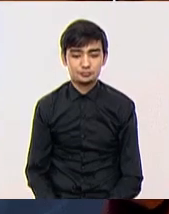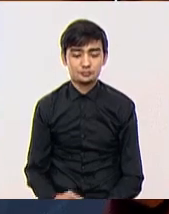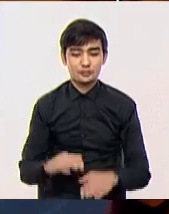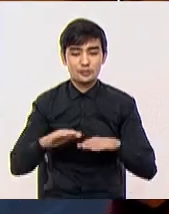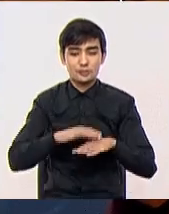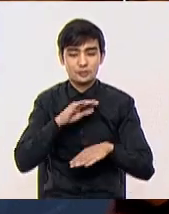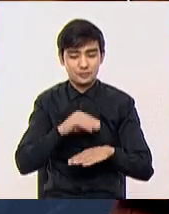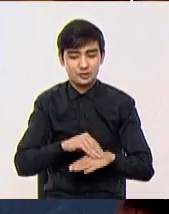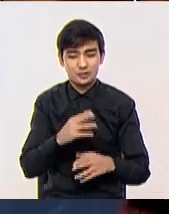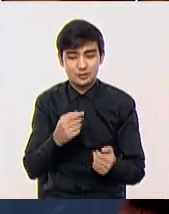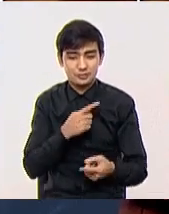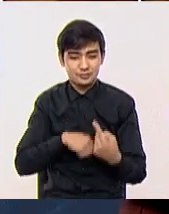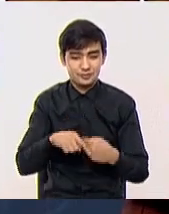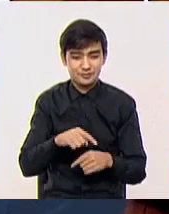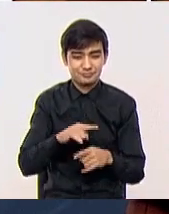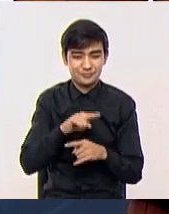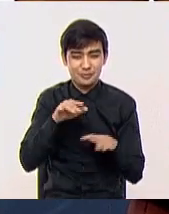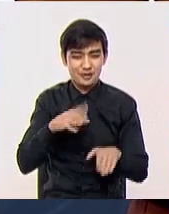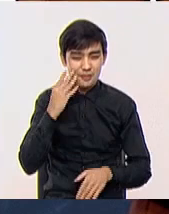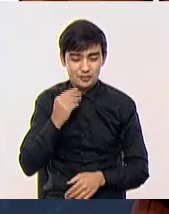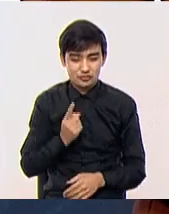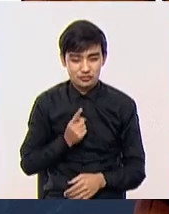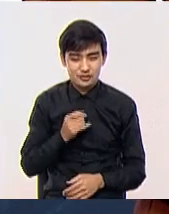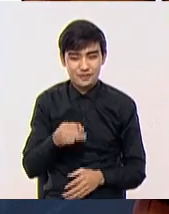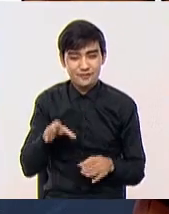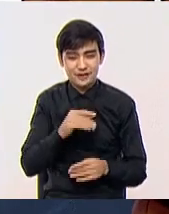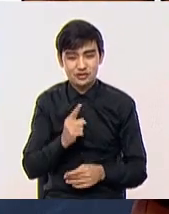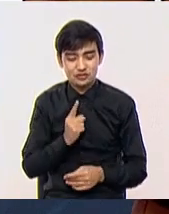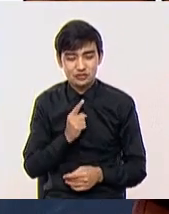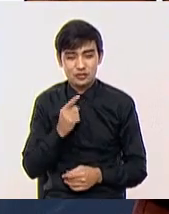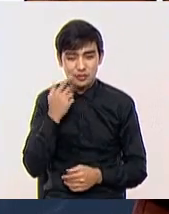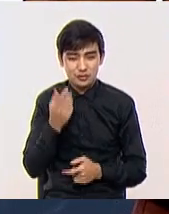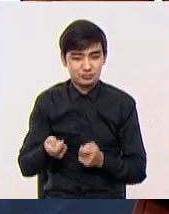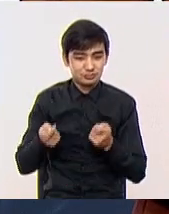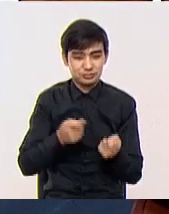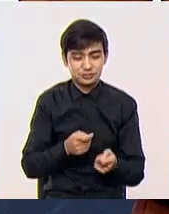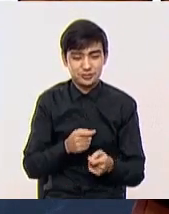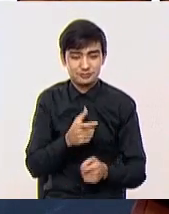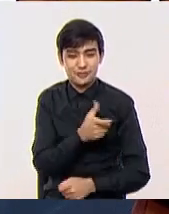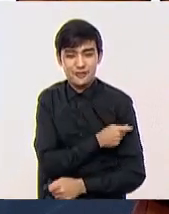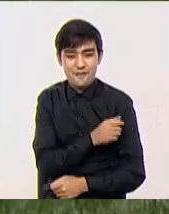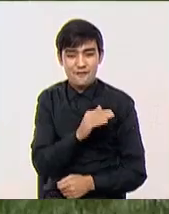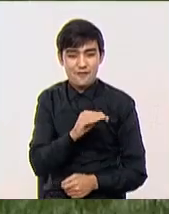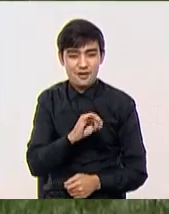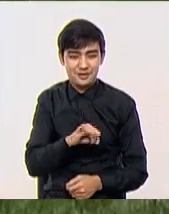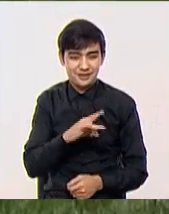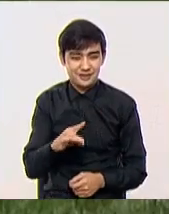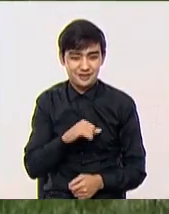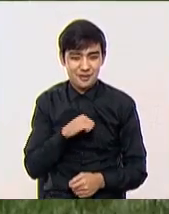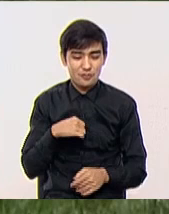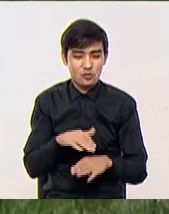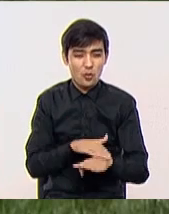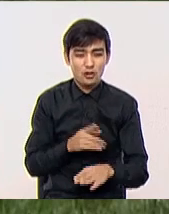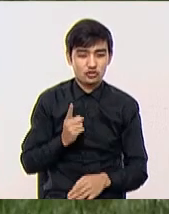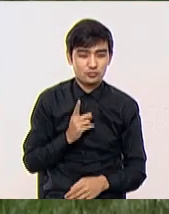Добрый вечер, Наталья. Да, мы стоим в аэропорту Алматы, все ждем, пока как доставят вакцину Pfizer, можно сказать, самую